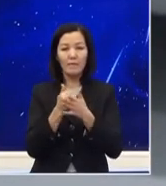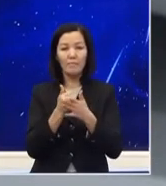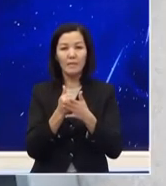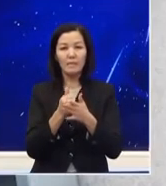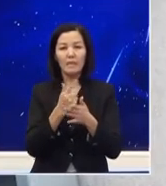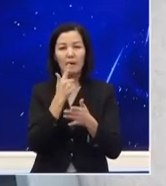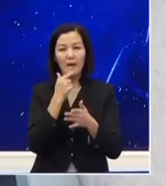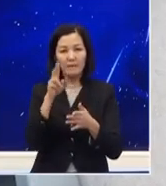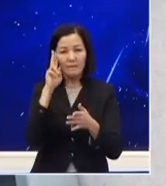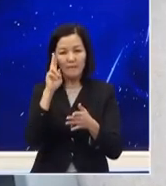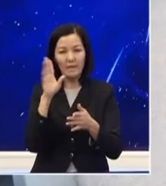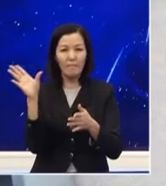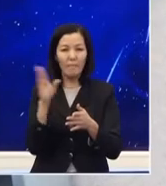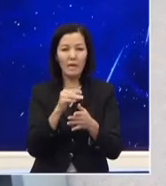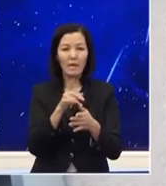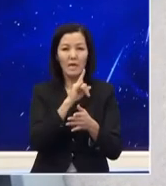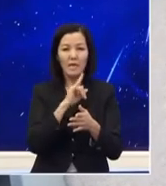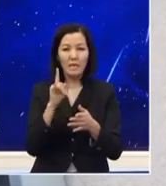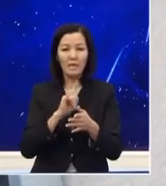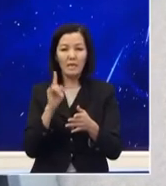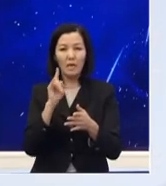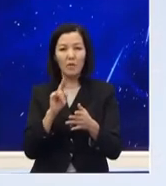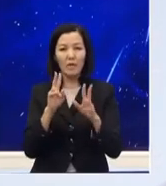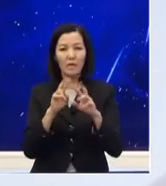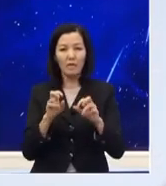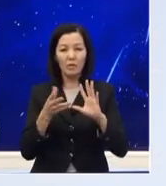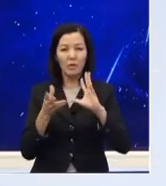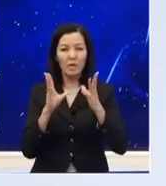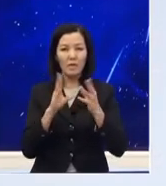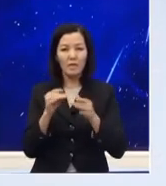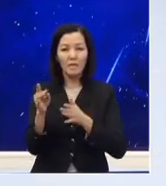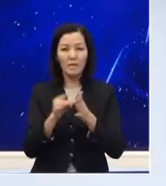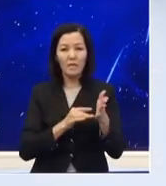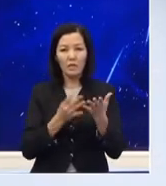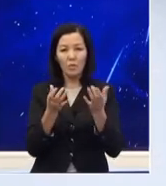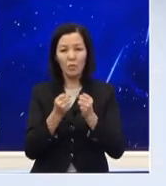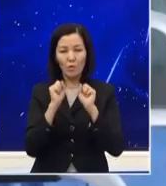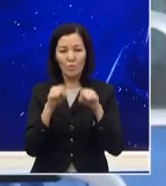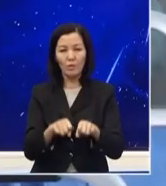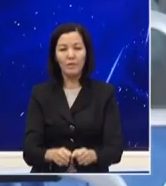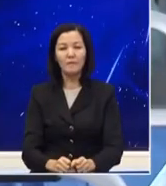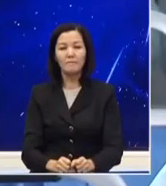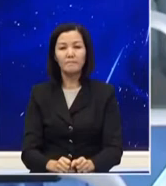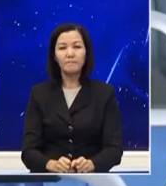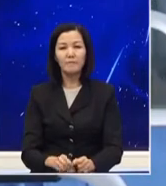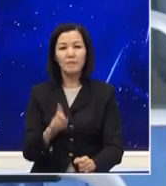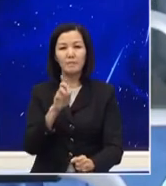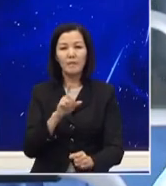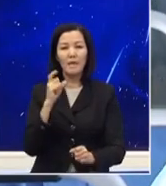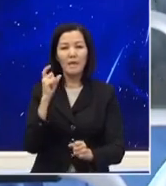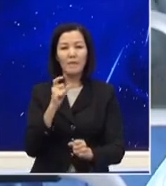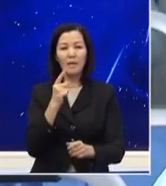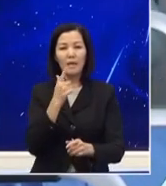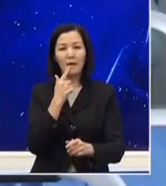қан, зәр және әйелдердің гинекологиялық талдамалар нәтижесін көп күттірмей бірден шығарып береді. Биохимиялық анализ, жалпы қан